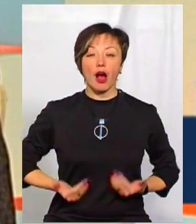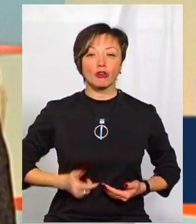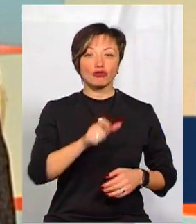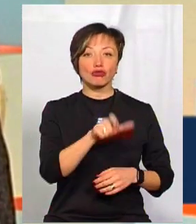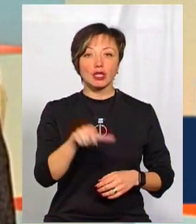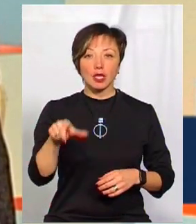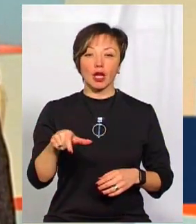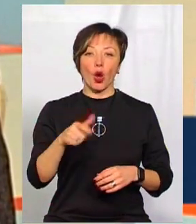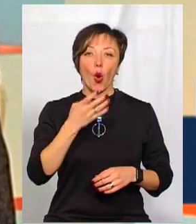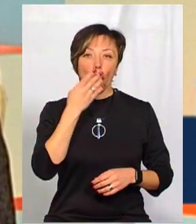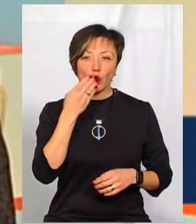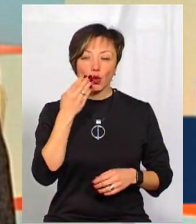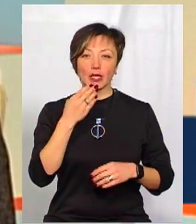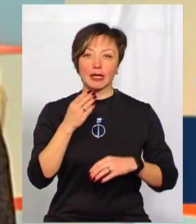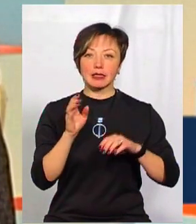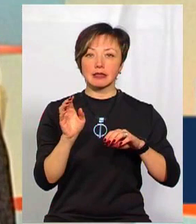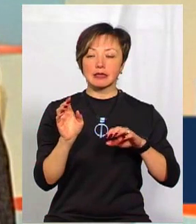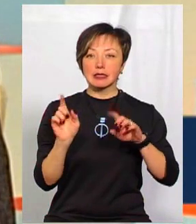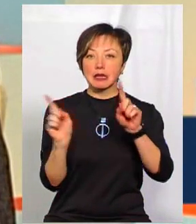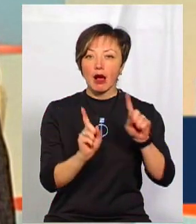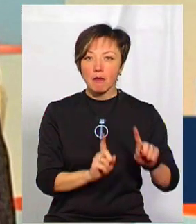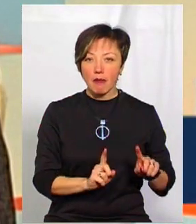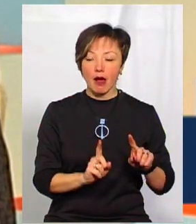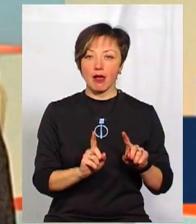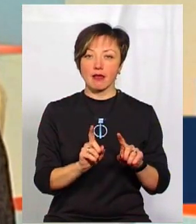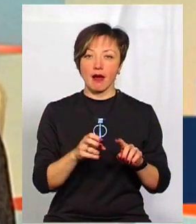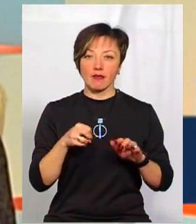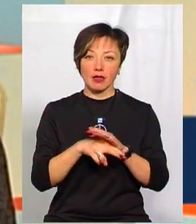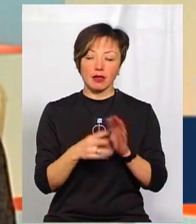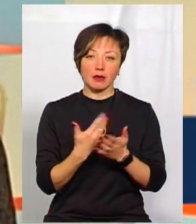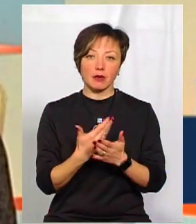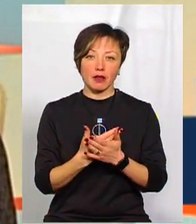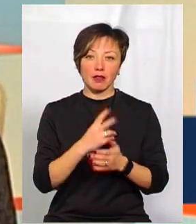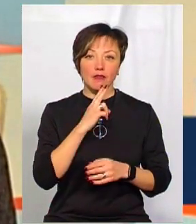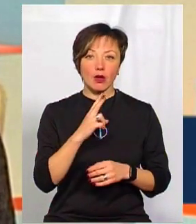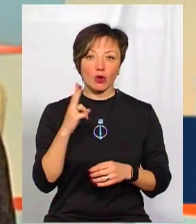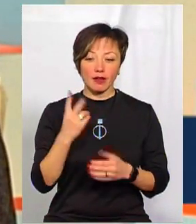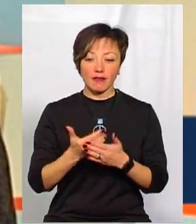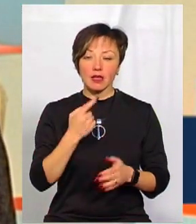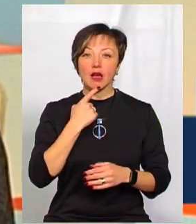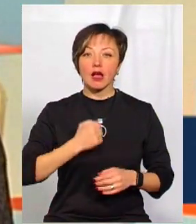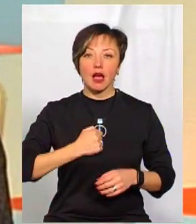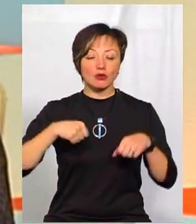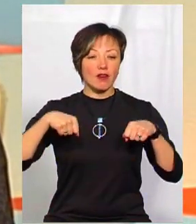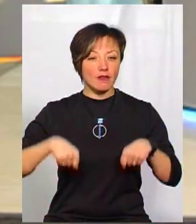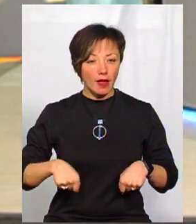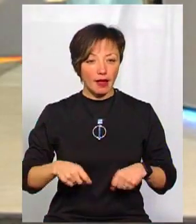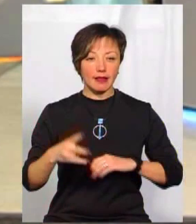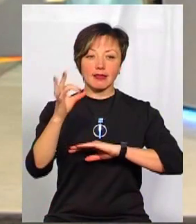жителі Ужгорода і Закарпаття, які втекли два роки назад від радянської